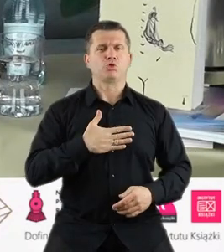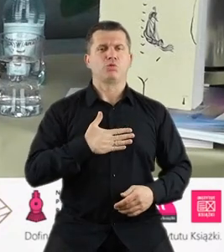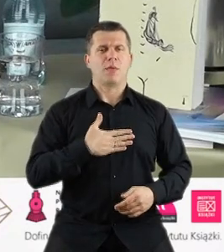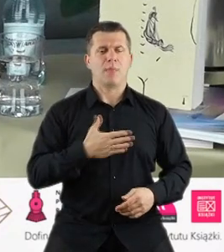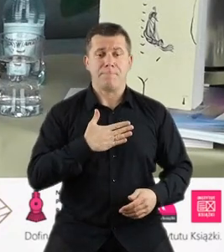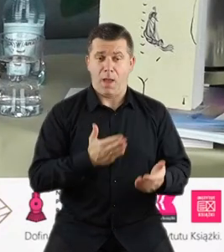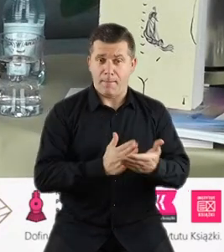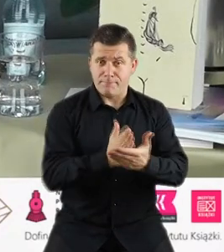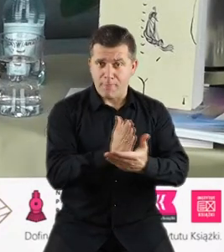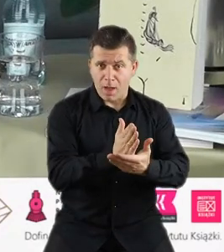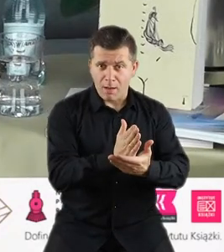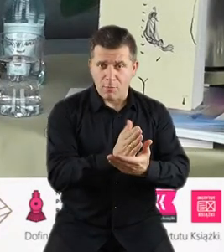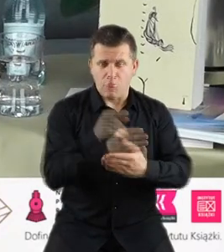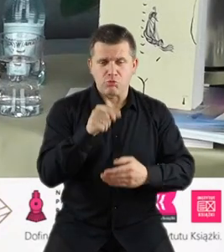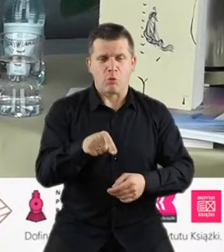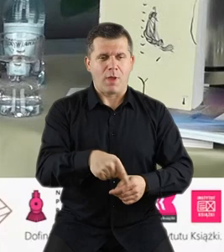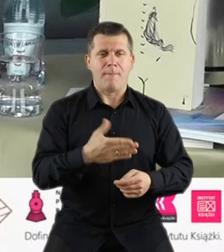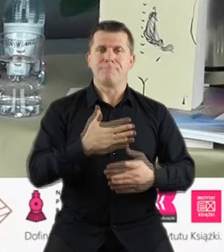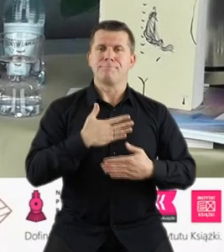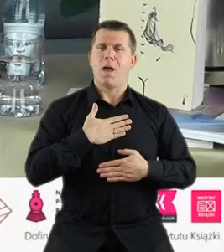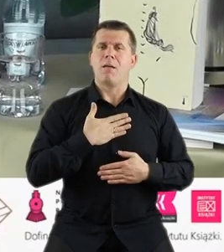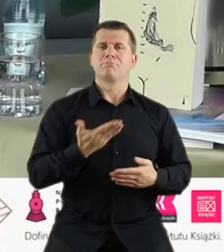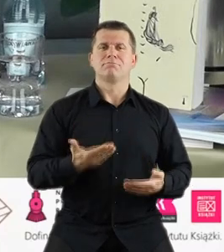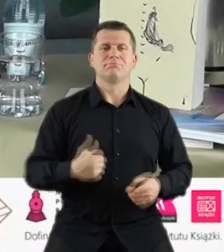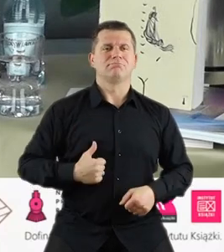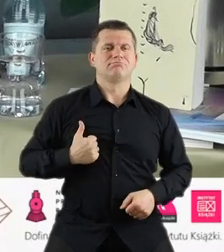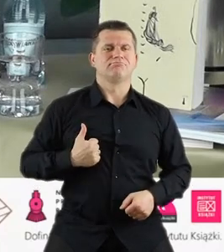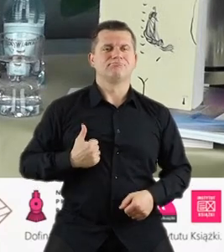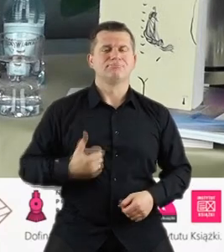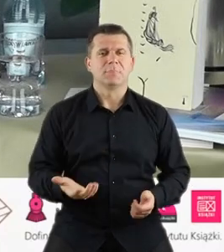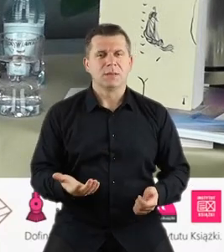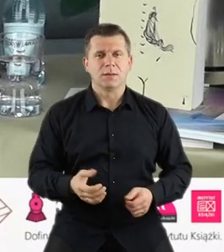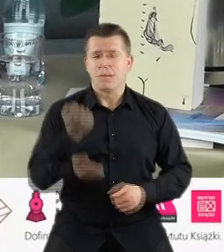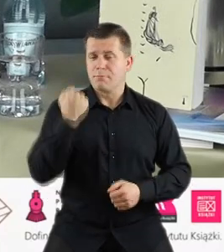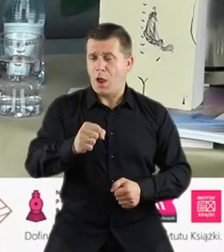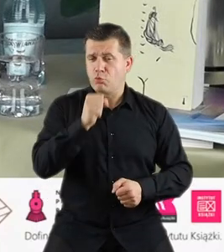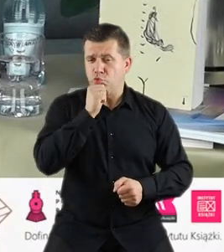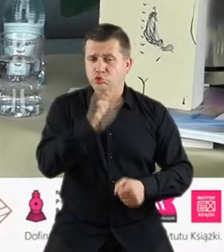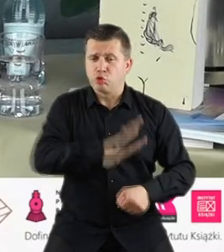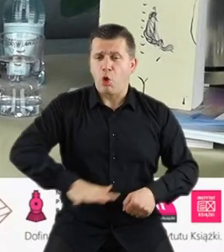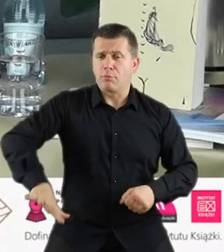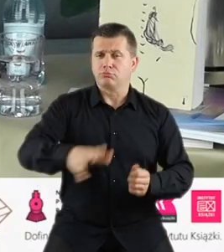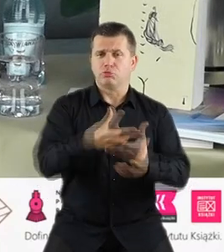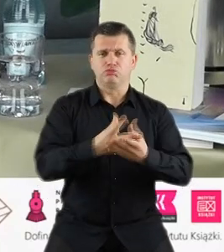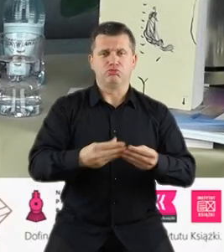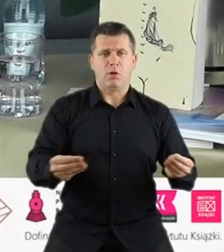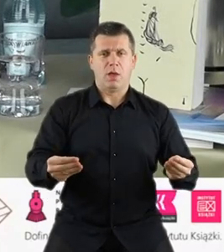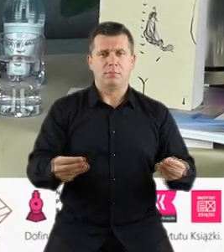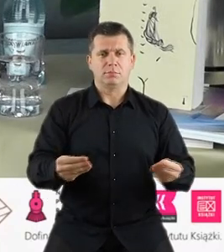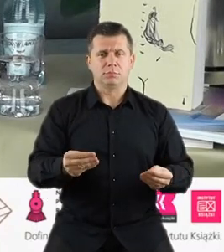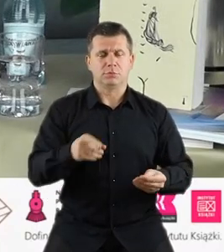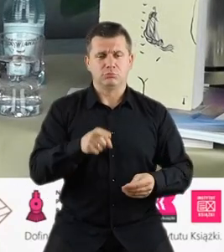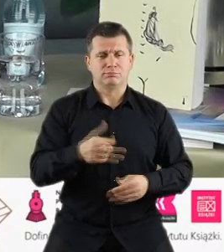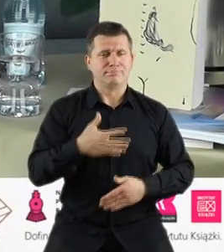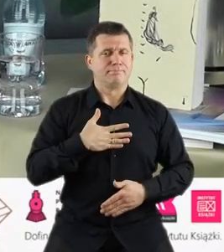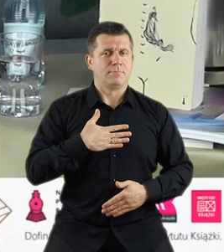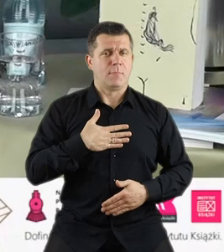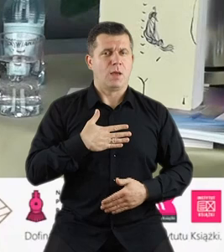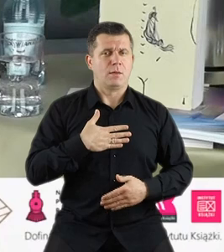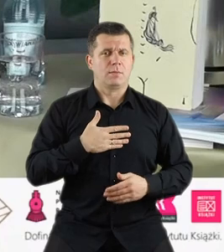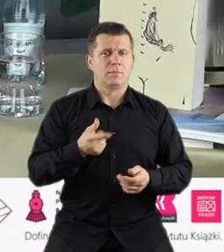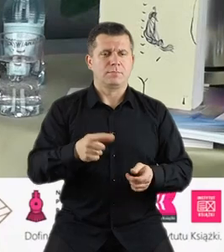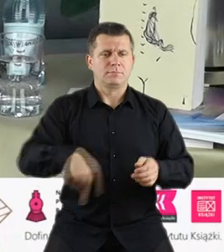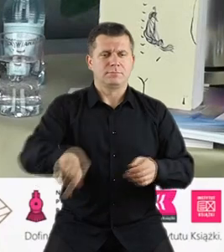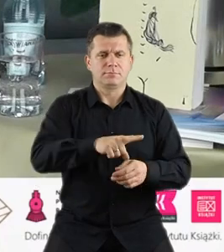Mam mapę, to ja to posiadam, prawda? Bardzo duże obszary ziemskie właściwie posiada się